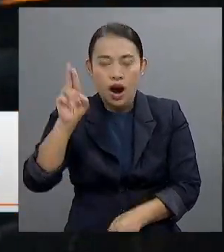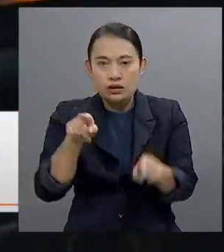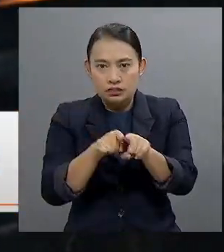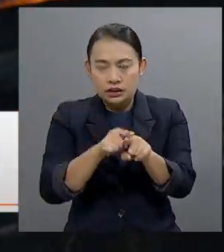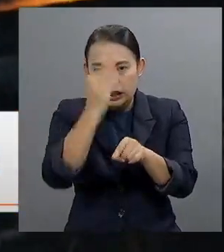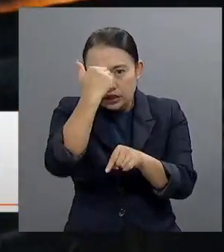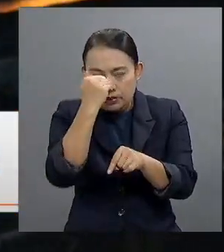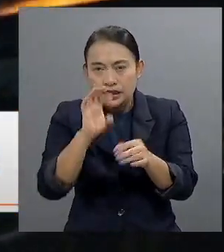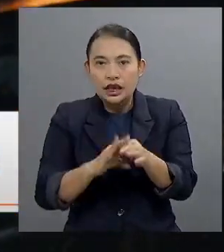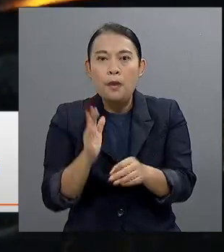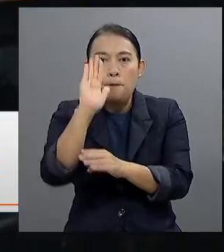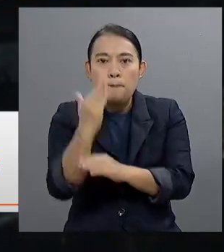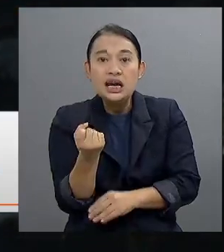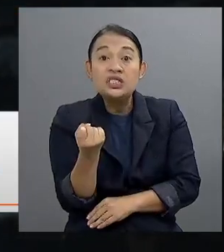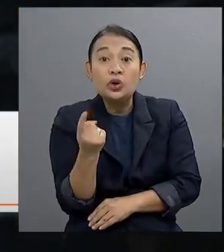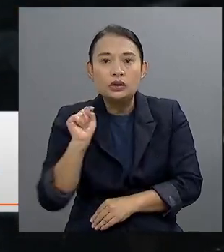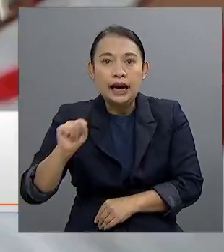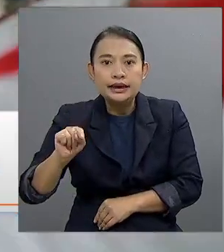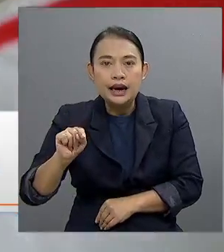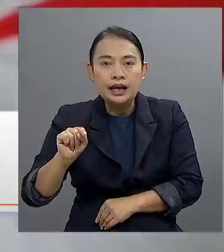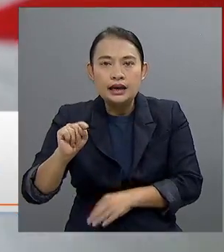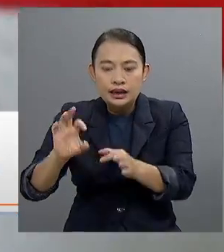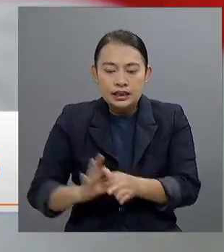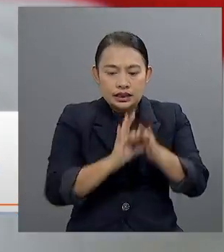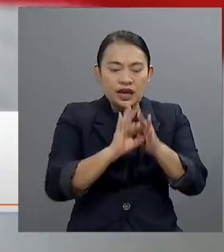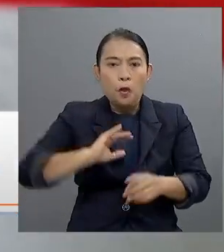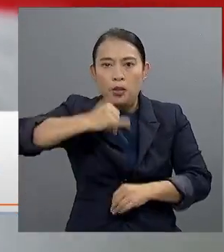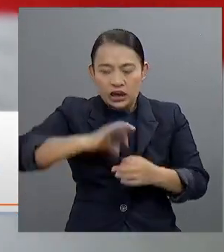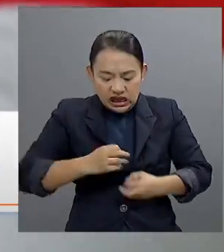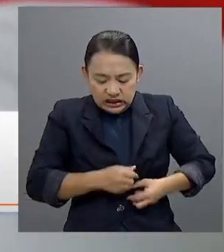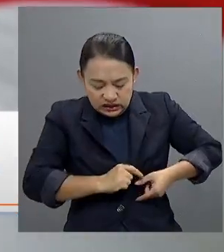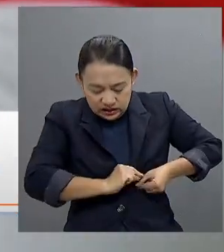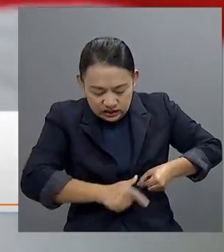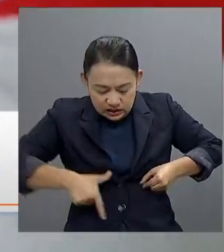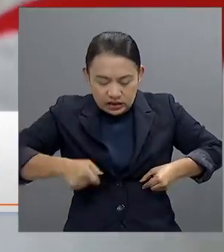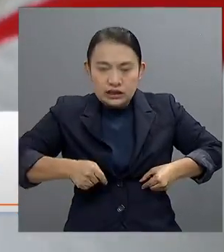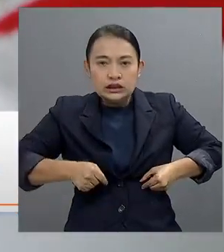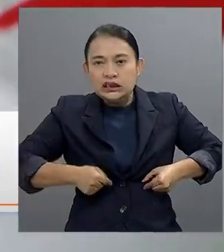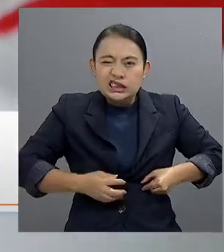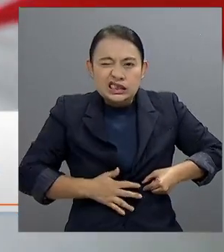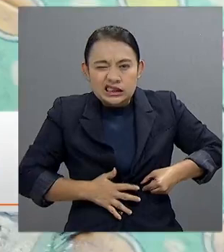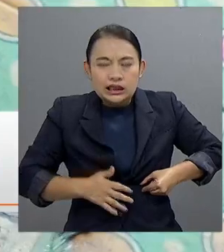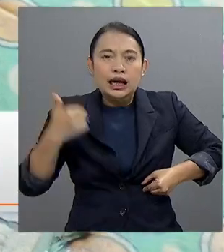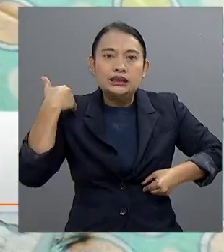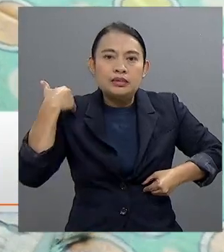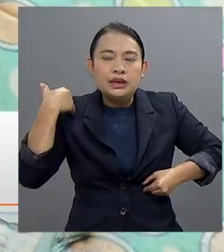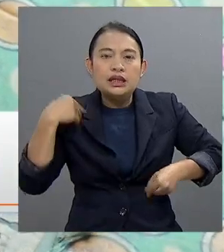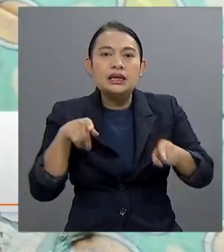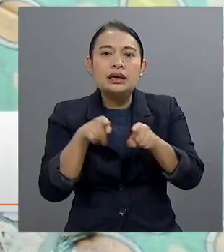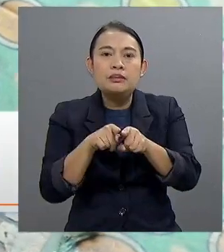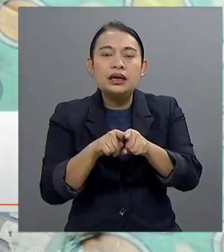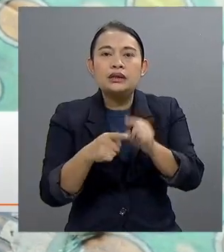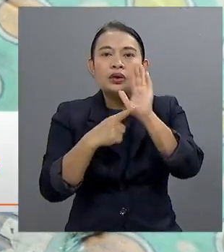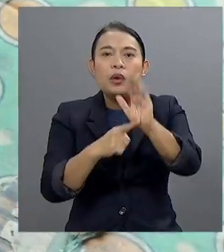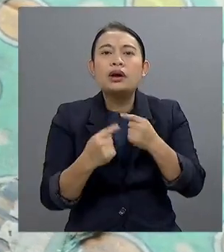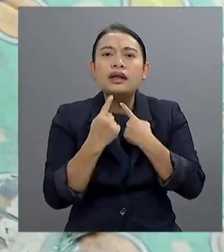สดของกะเพราอาจจะระคายเคืองในกระเพาะอาหารได้จริงๆไม่ต้องถึงกระเพาะอาหารครับ ตั้งแต่คอแล้วลิ้นแล้วล่ะ ตั้งแต่ลิ้นแล้วนะครับเ